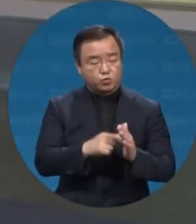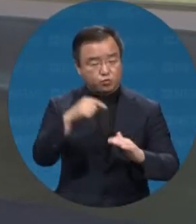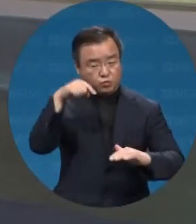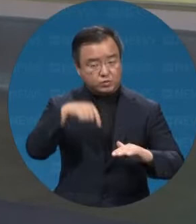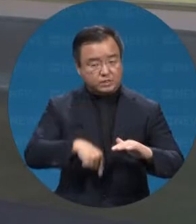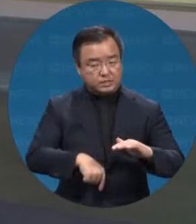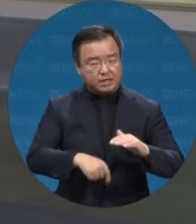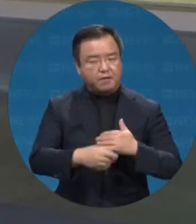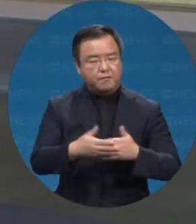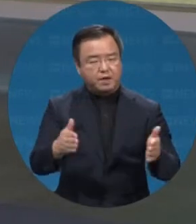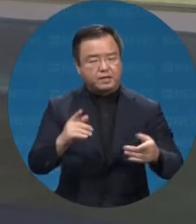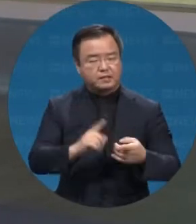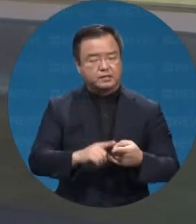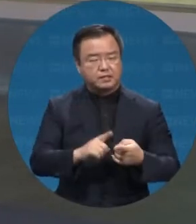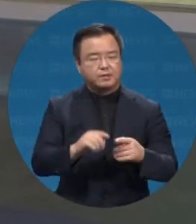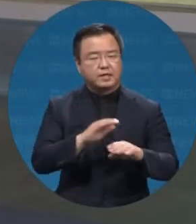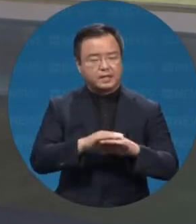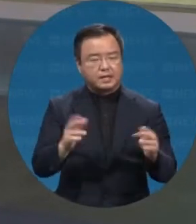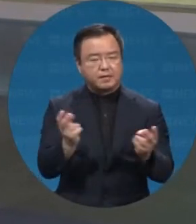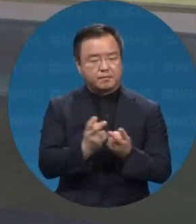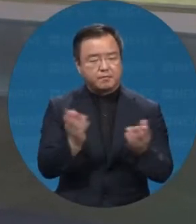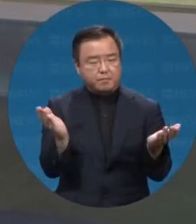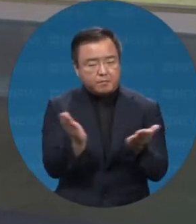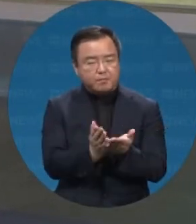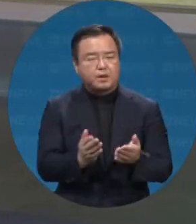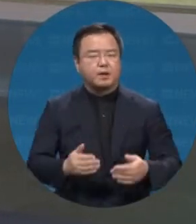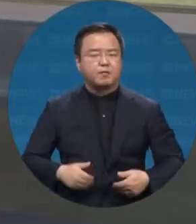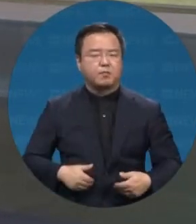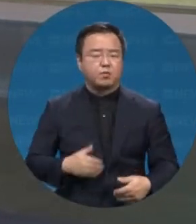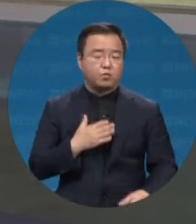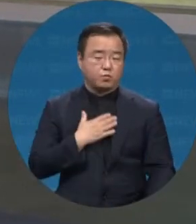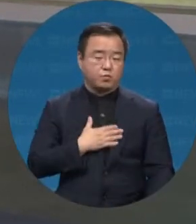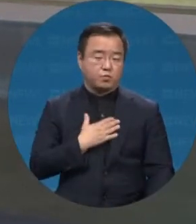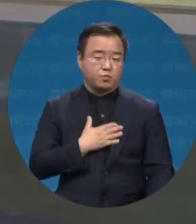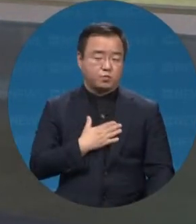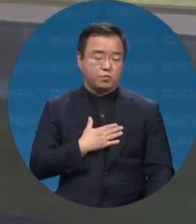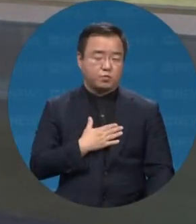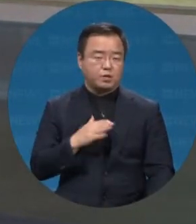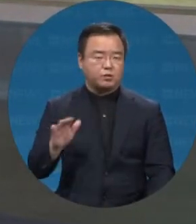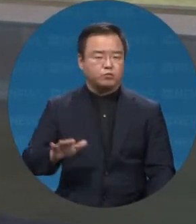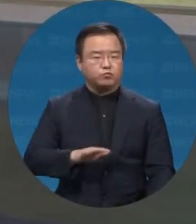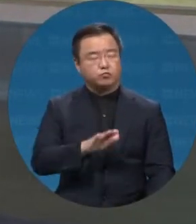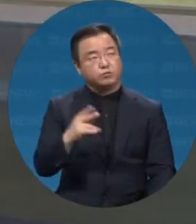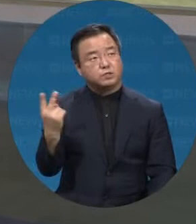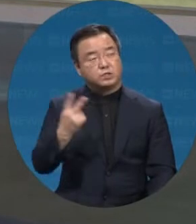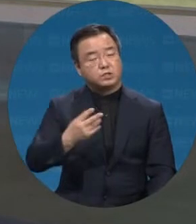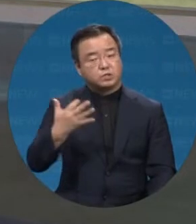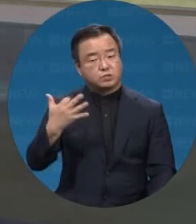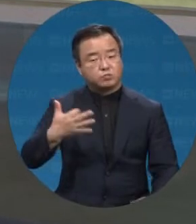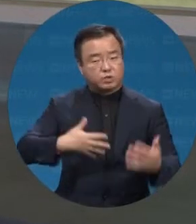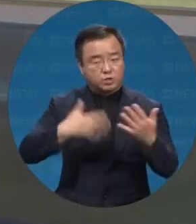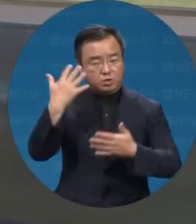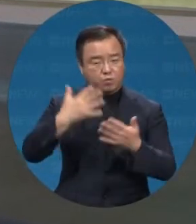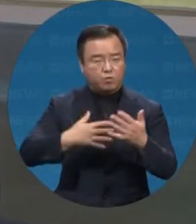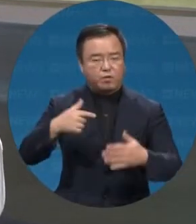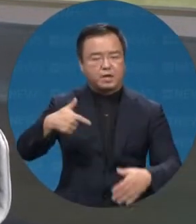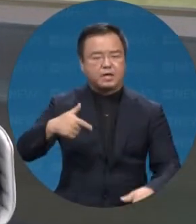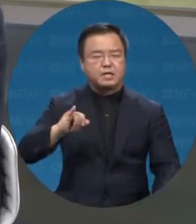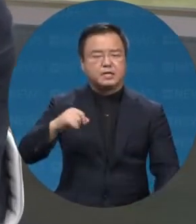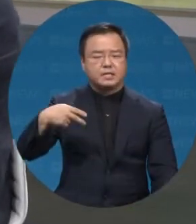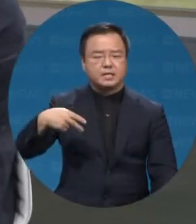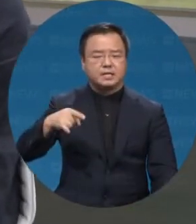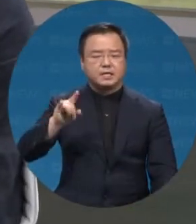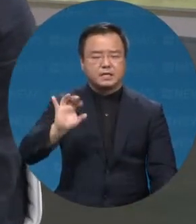따라서 그에 맞는 대책이 필요하다라는 말씀이신 것 같습니다 우리 2019년에요 영화 기생충이